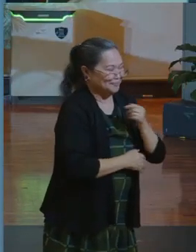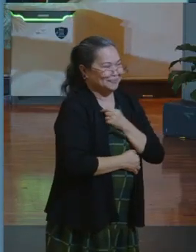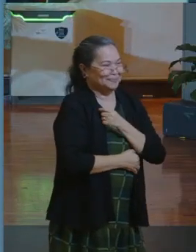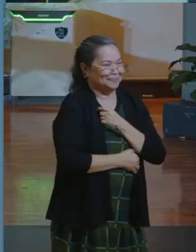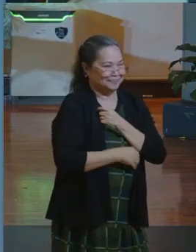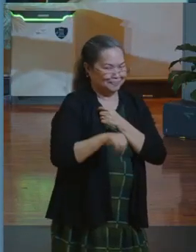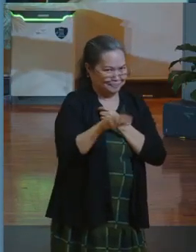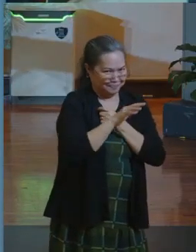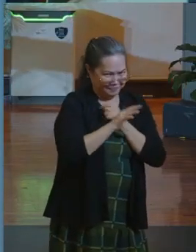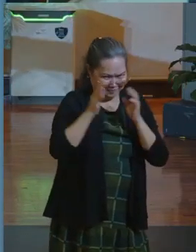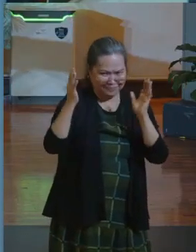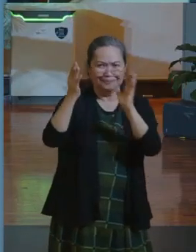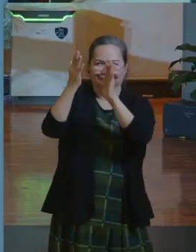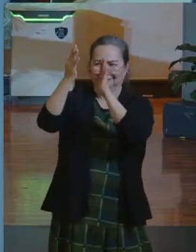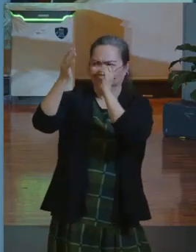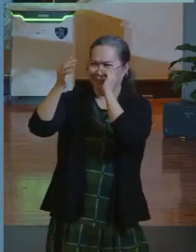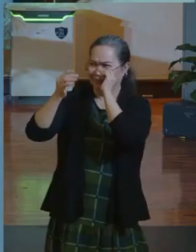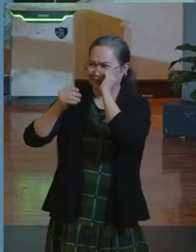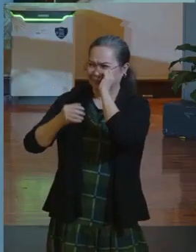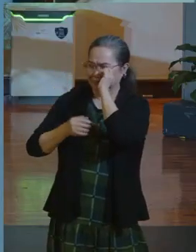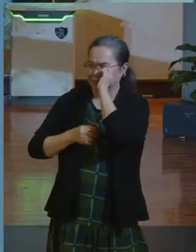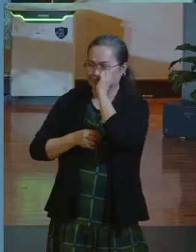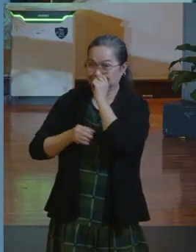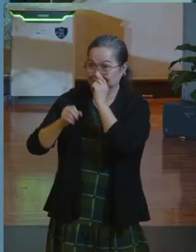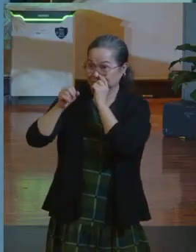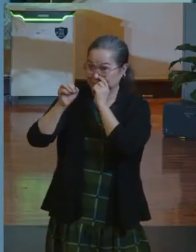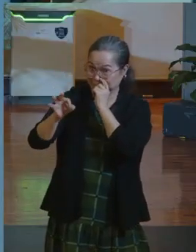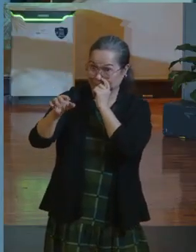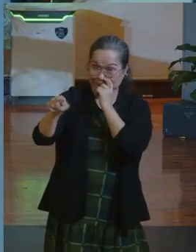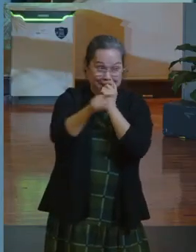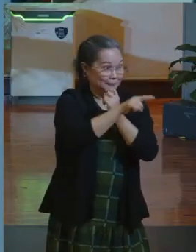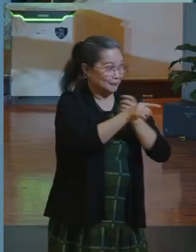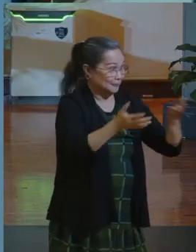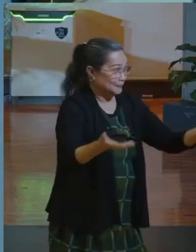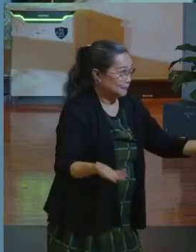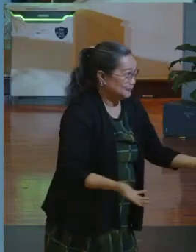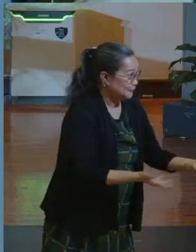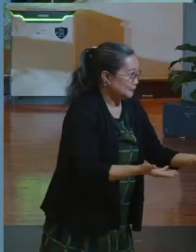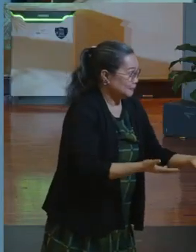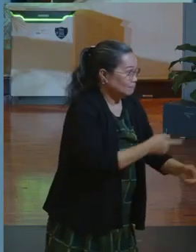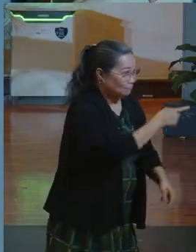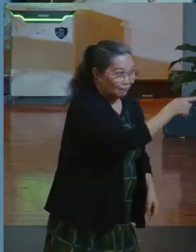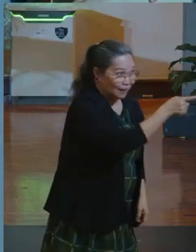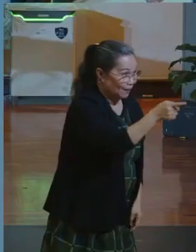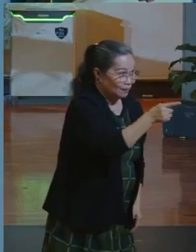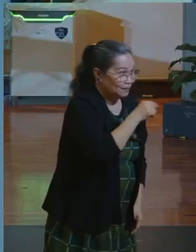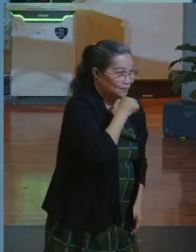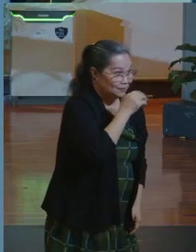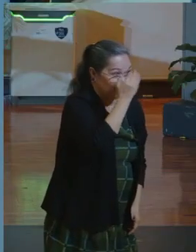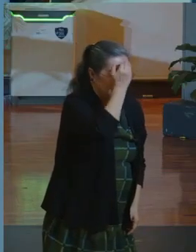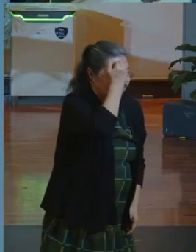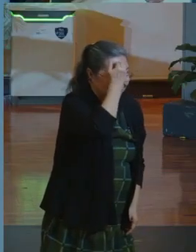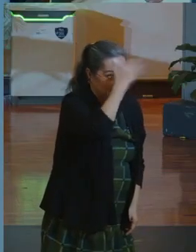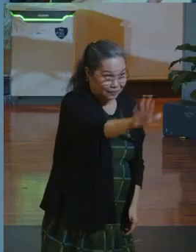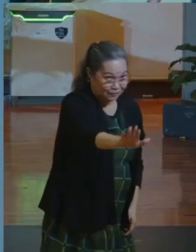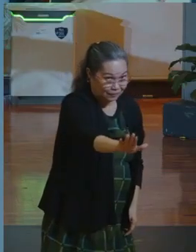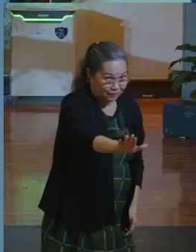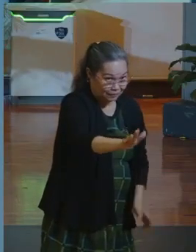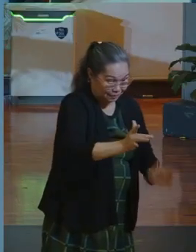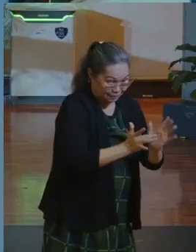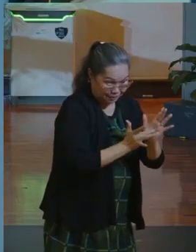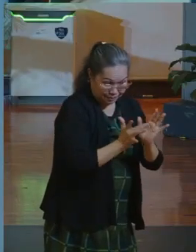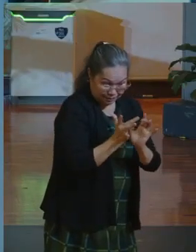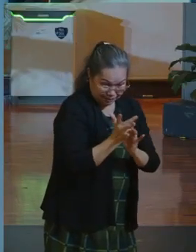Tayo lumapit muli. Kung kayo ay narito ngayon at hindi nyo pa nakikilala ang ating Panginoong